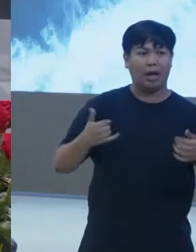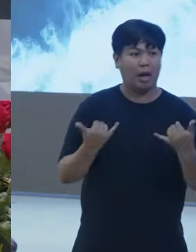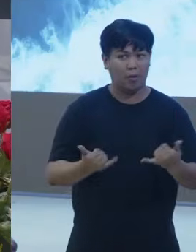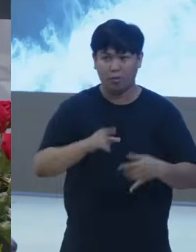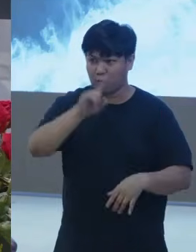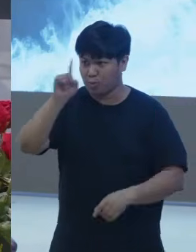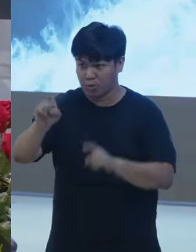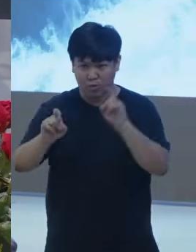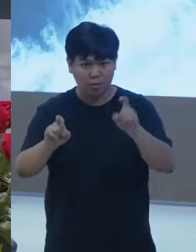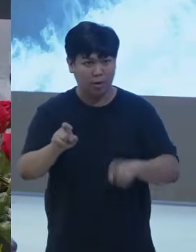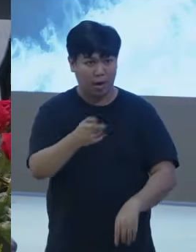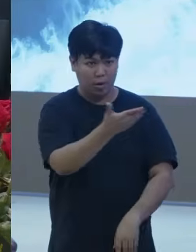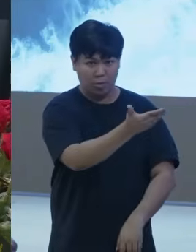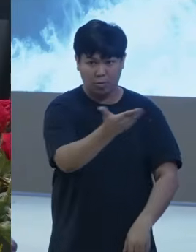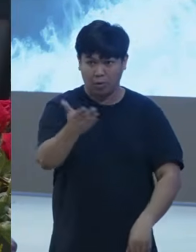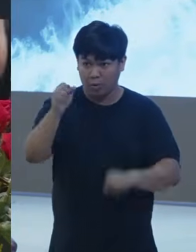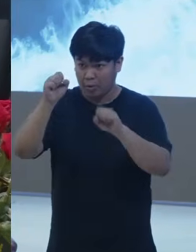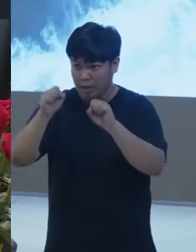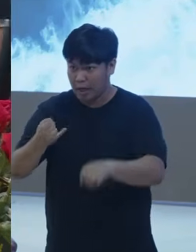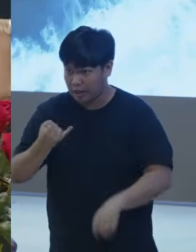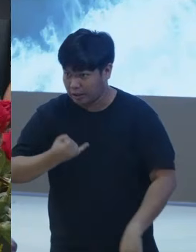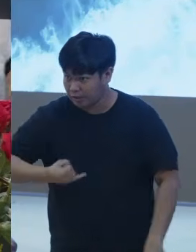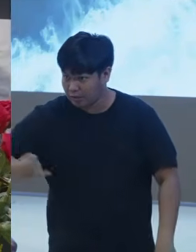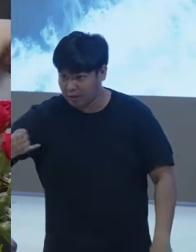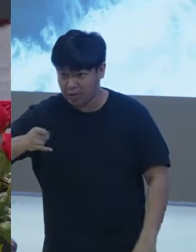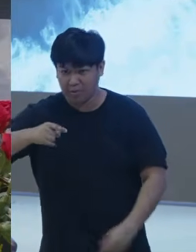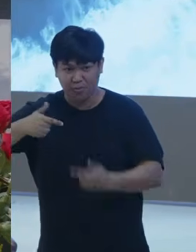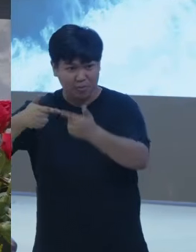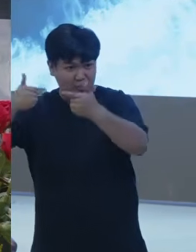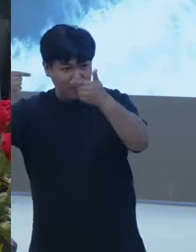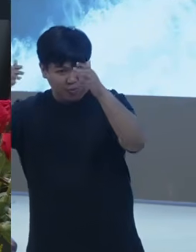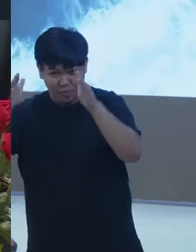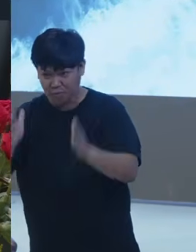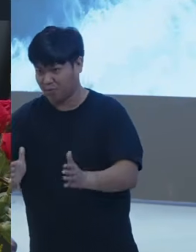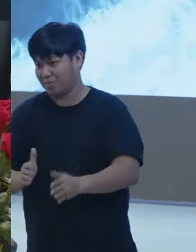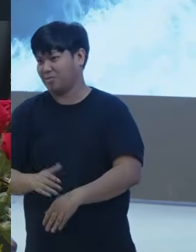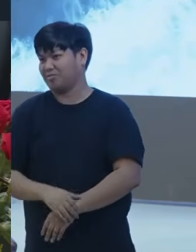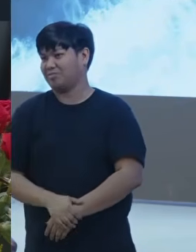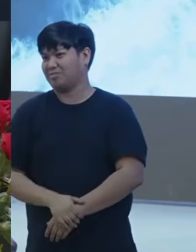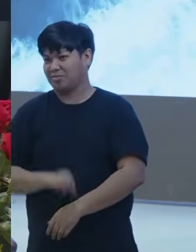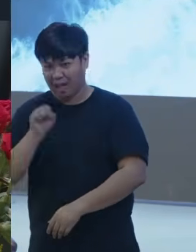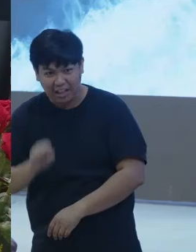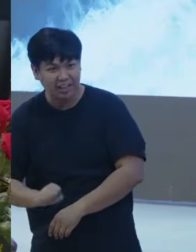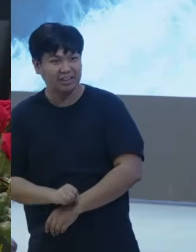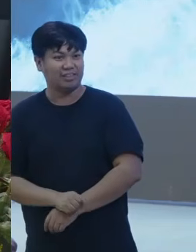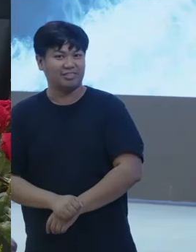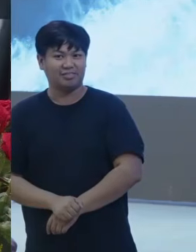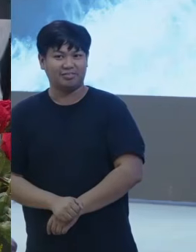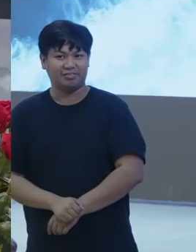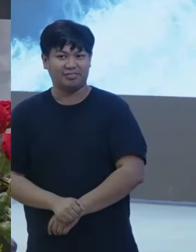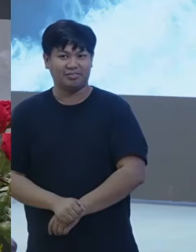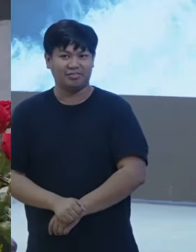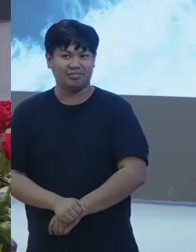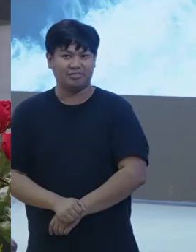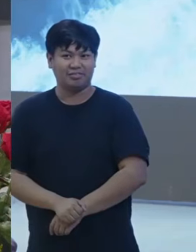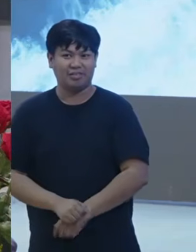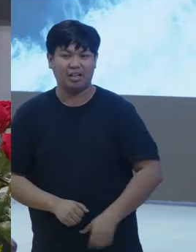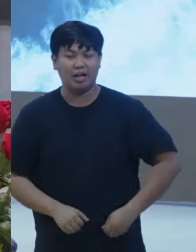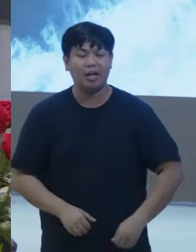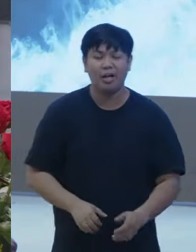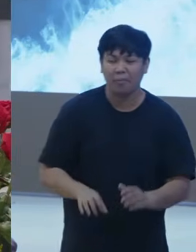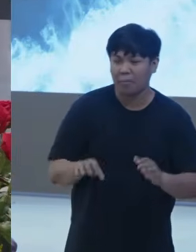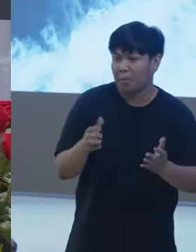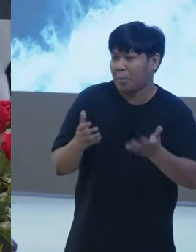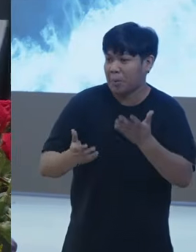No? Kayo naman, sigurado namang hindi tatanggap ito eh. Dahil walang karapatan itong